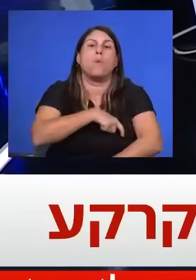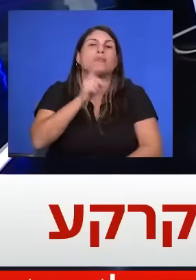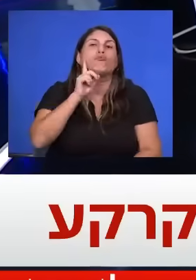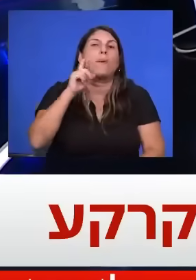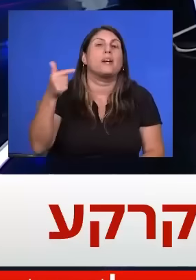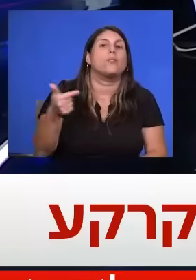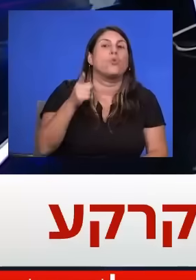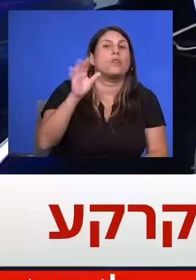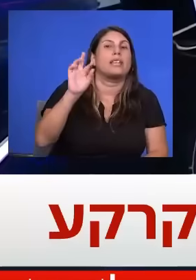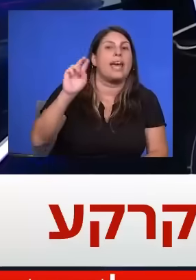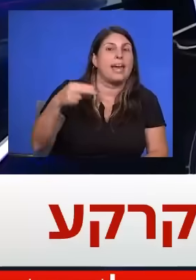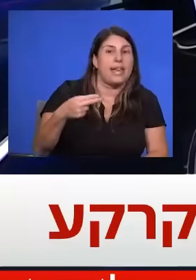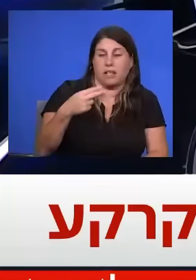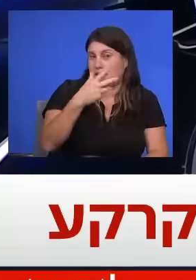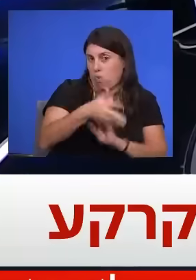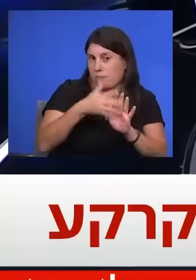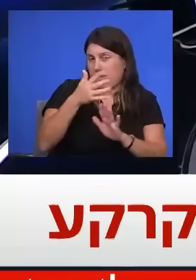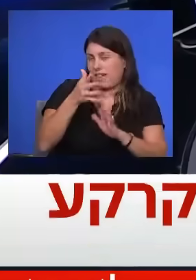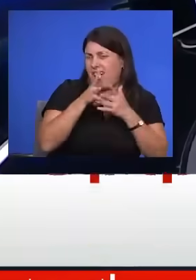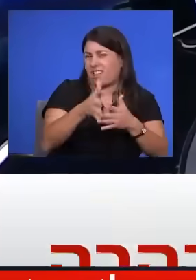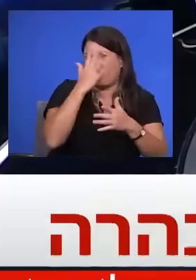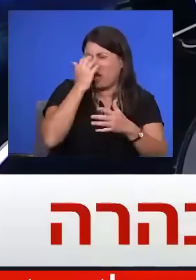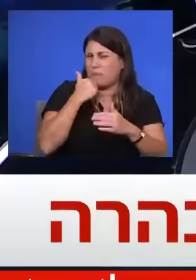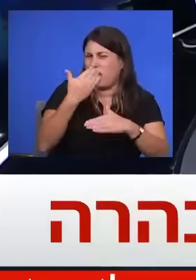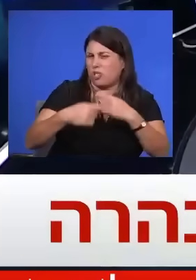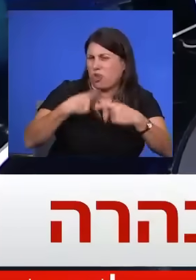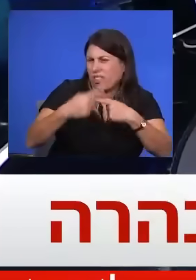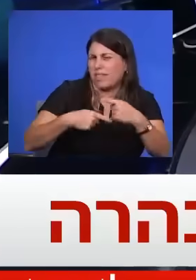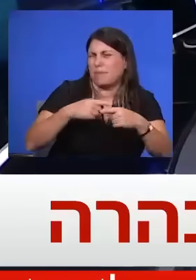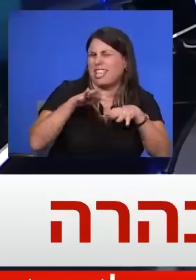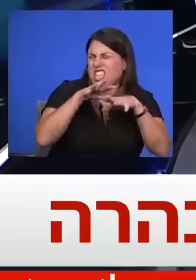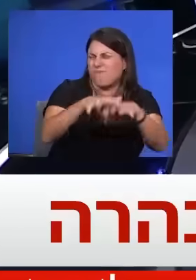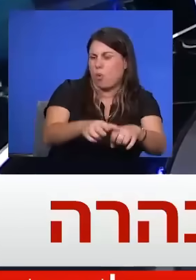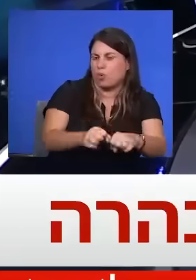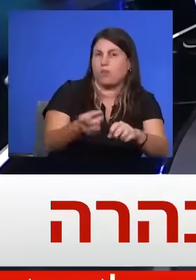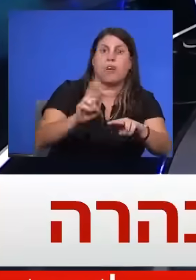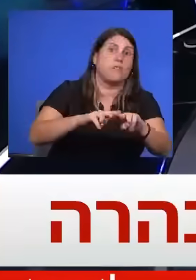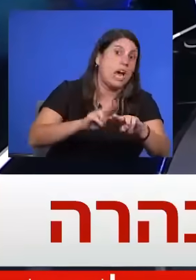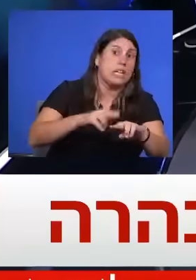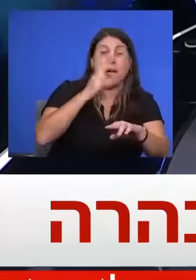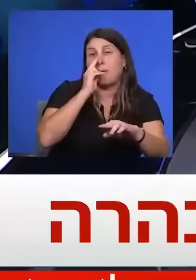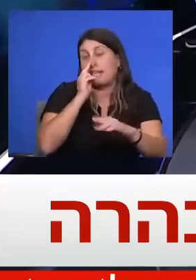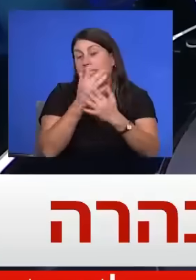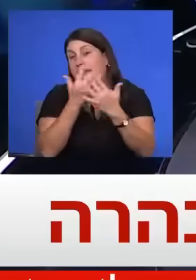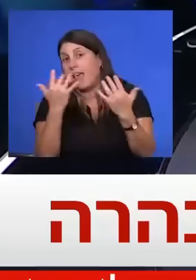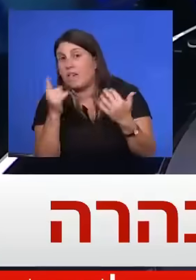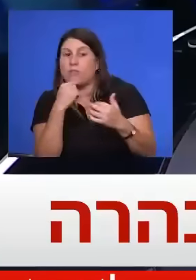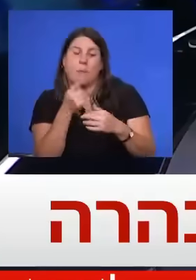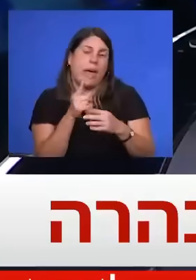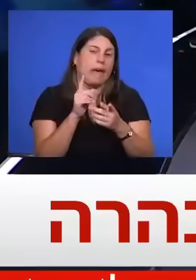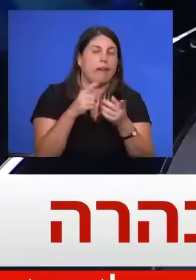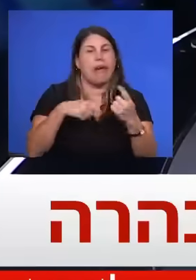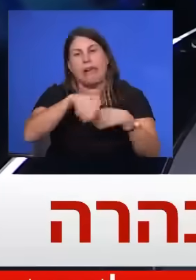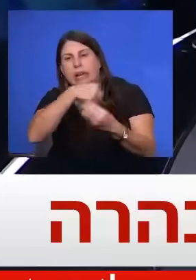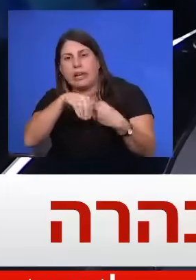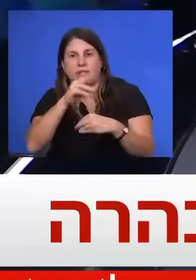חמאס הגיעו אחרי שנים של כיבוש חונק. הוא אומר את הדברים, אחר כך מנסה להבהיר אותם ואומר סילפו את דבריי. נכון, נזכיר, אתמול מזכ"ל